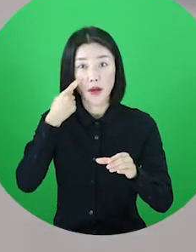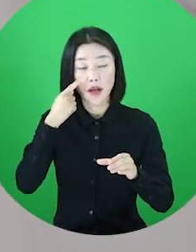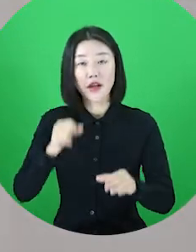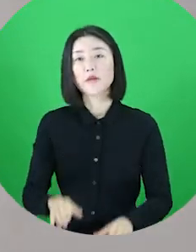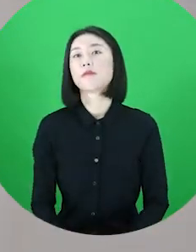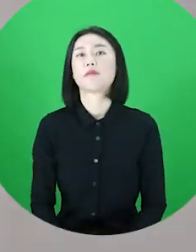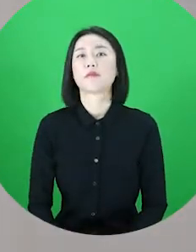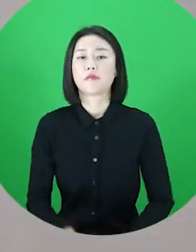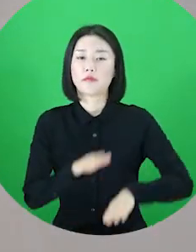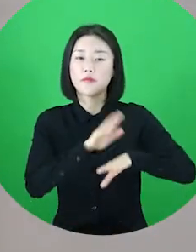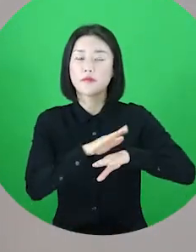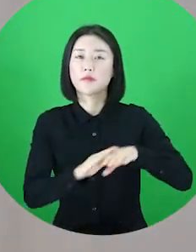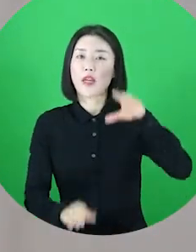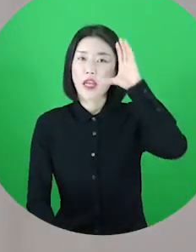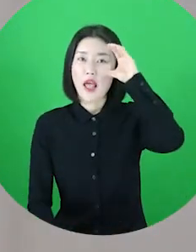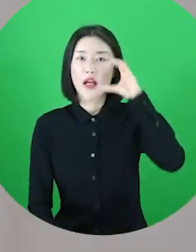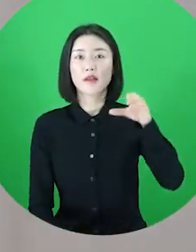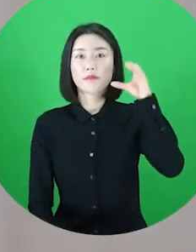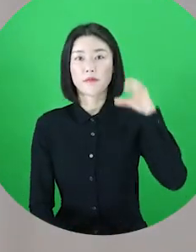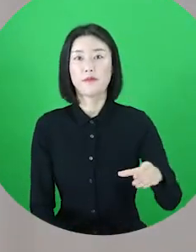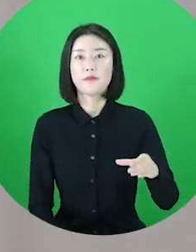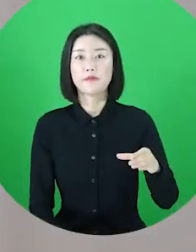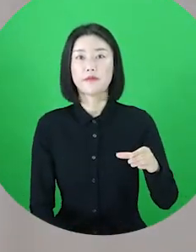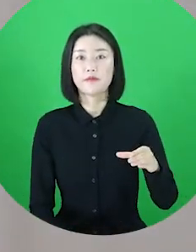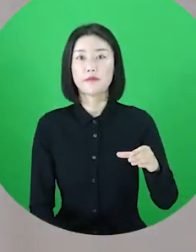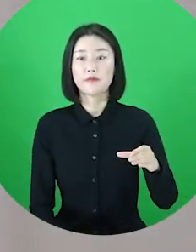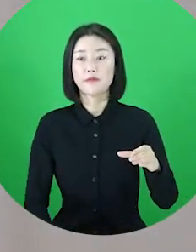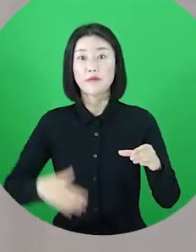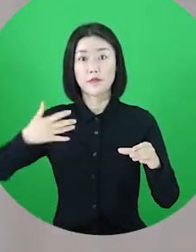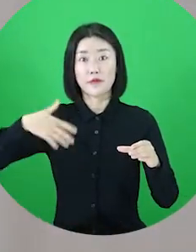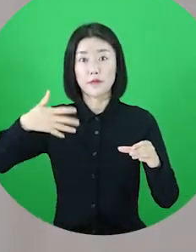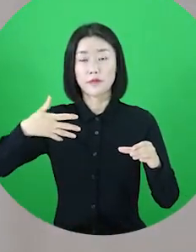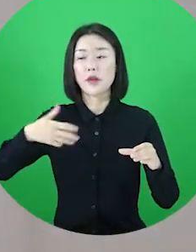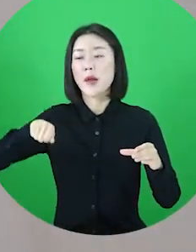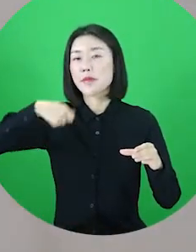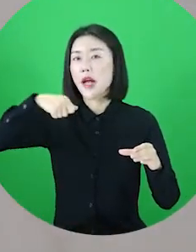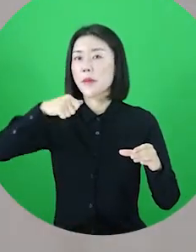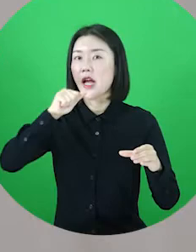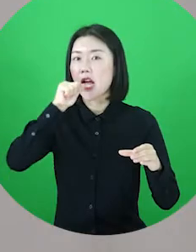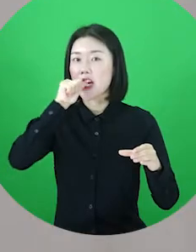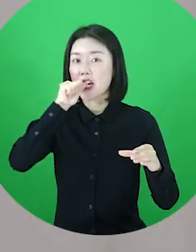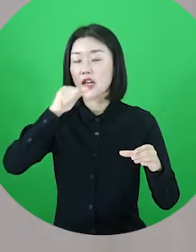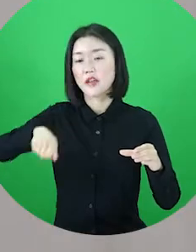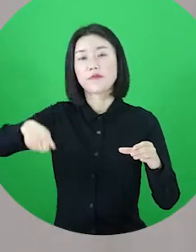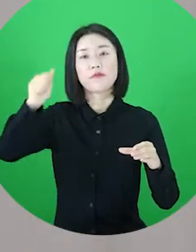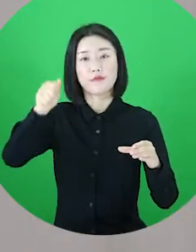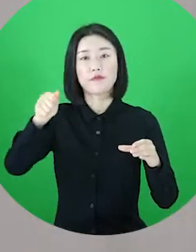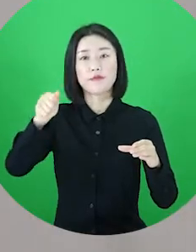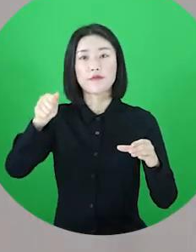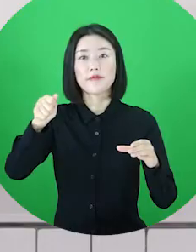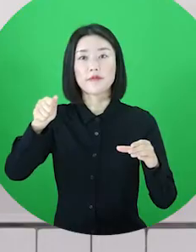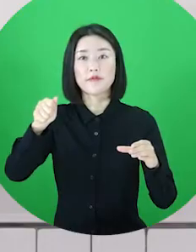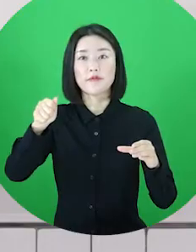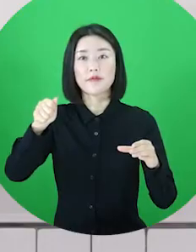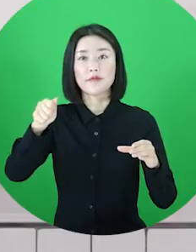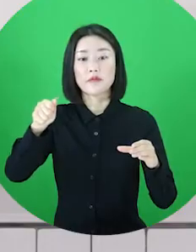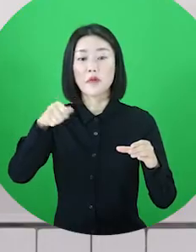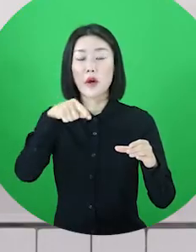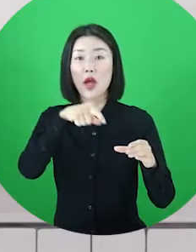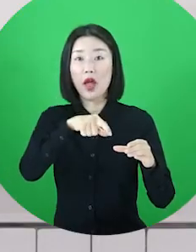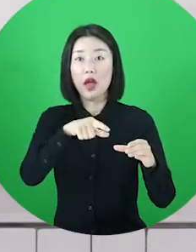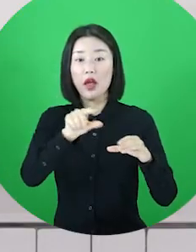한 손으로 계란을 잡고 다른 한 손에는 밥 숟가락을 잡아주세요.